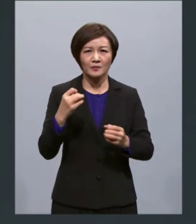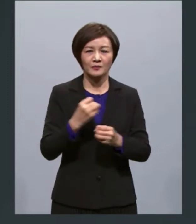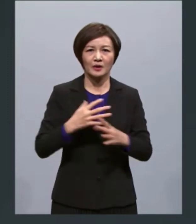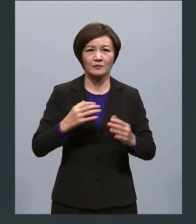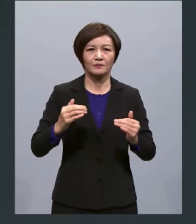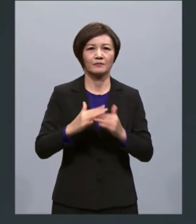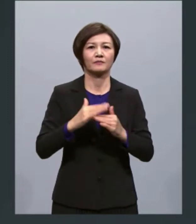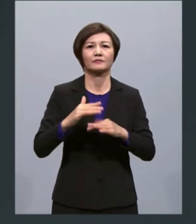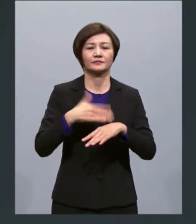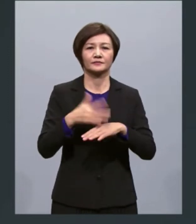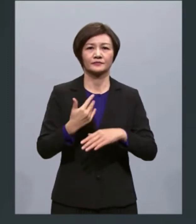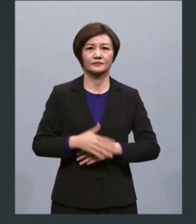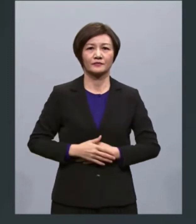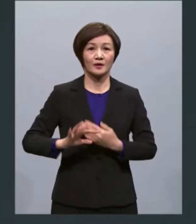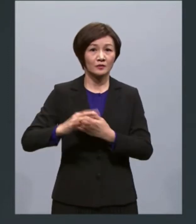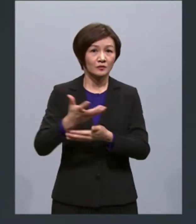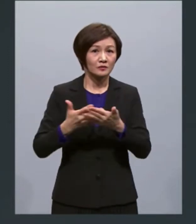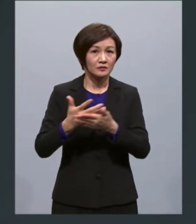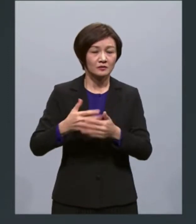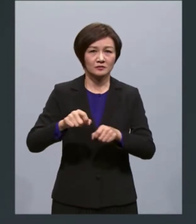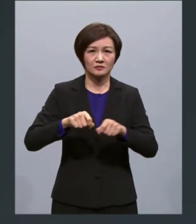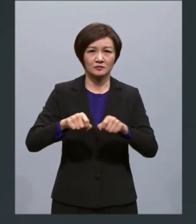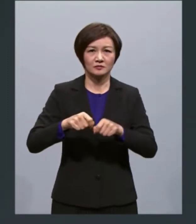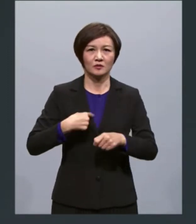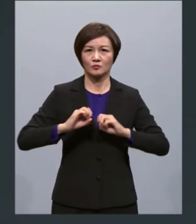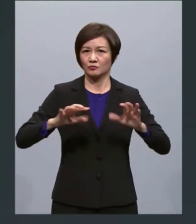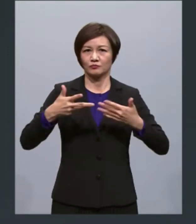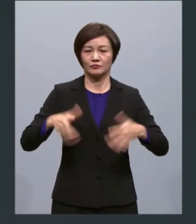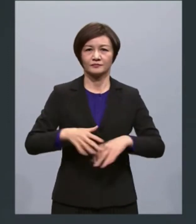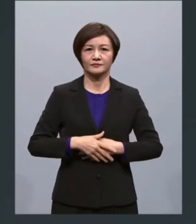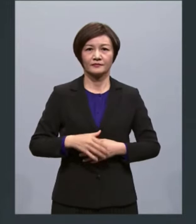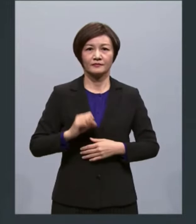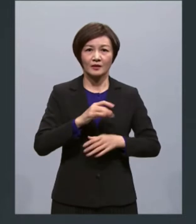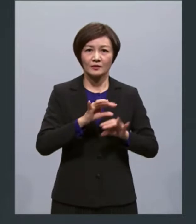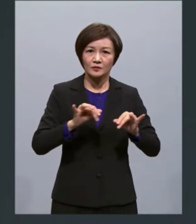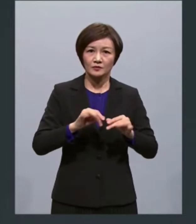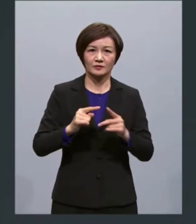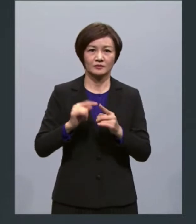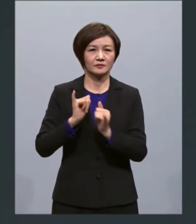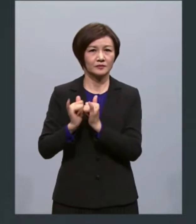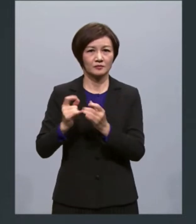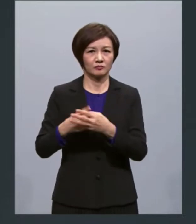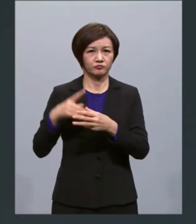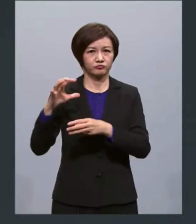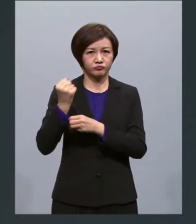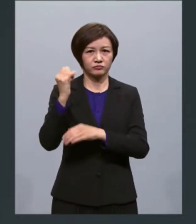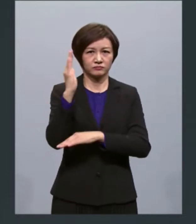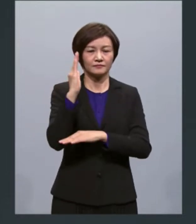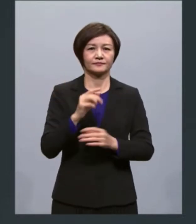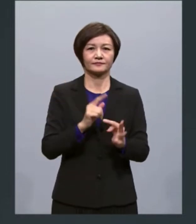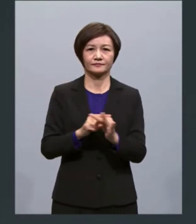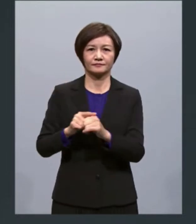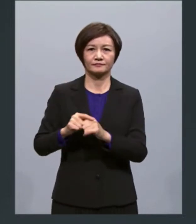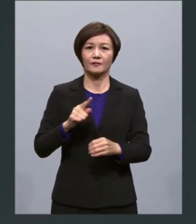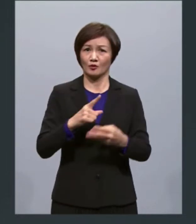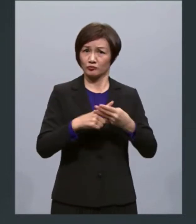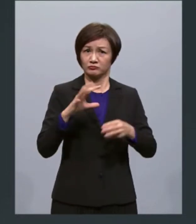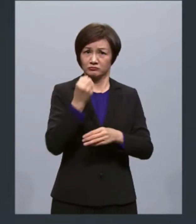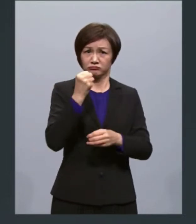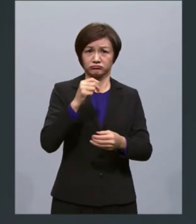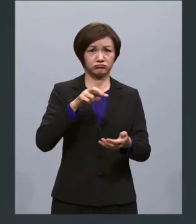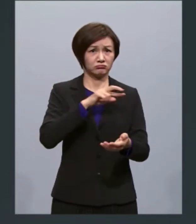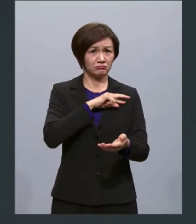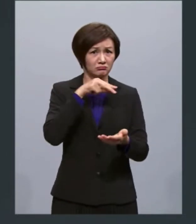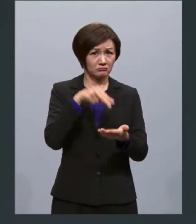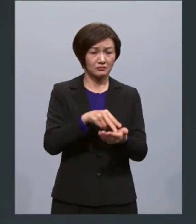险。关于外交政策，我说过，台湾有土地、人民、主权、政府，这就是主权独立的国